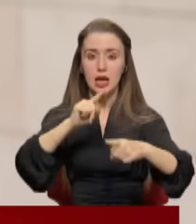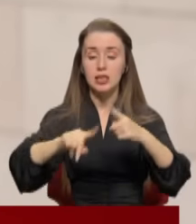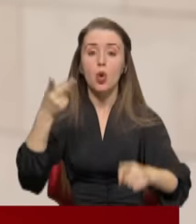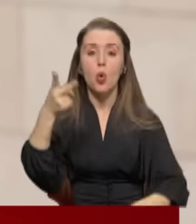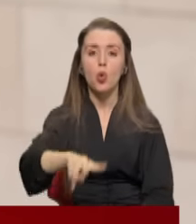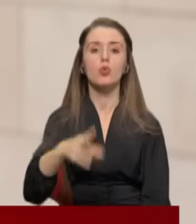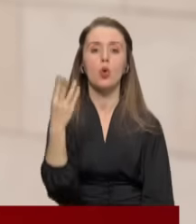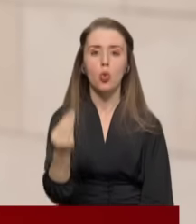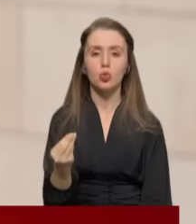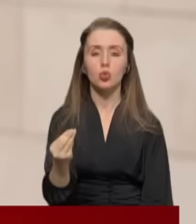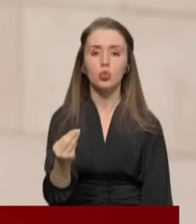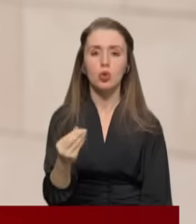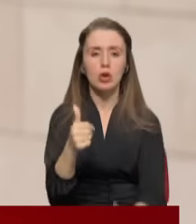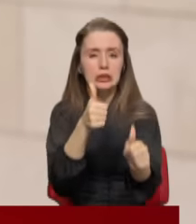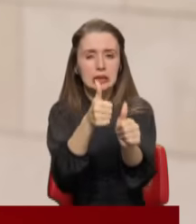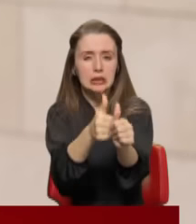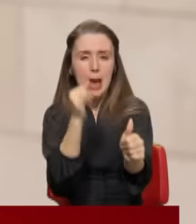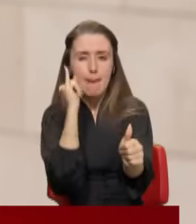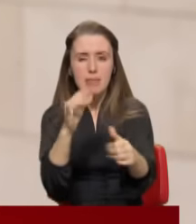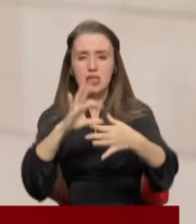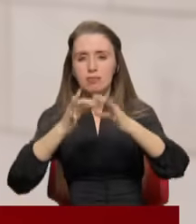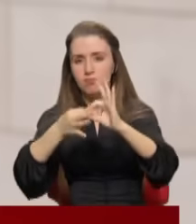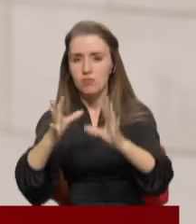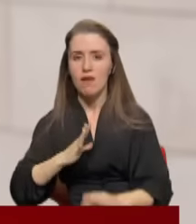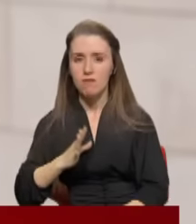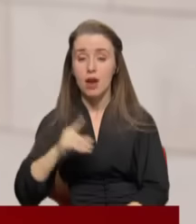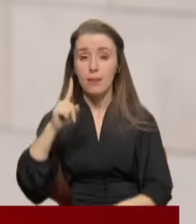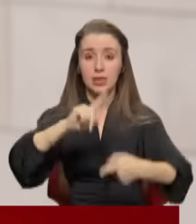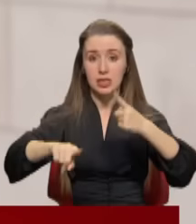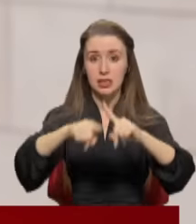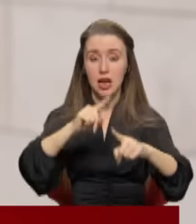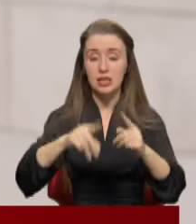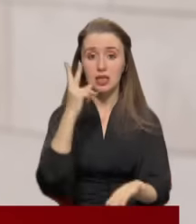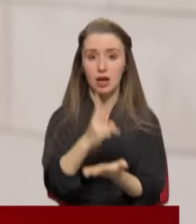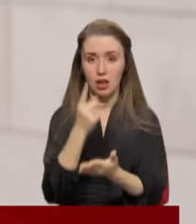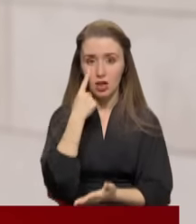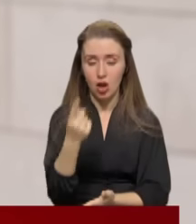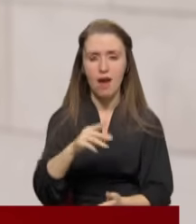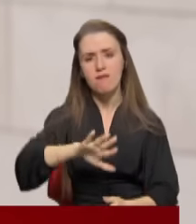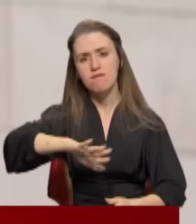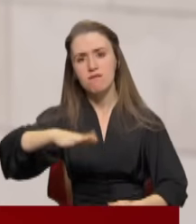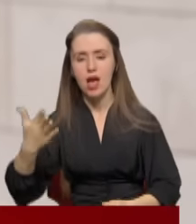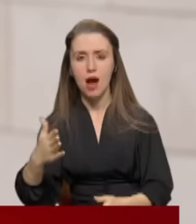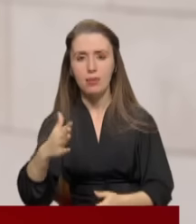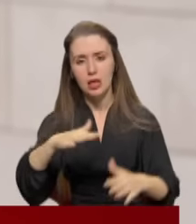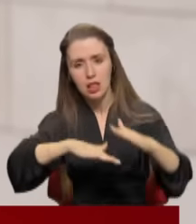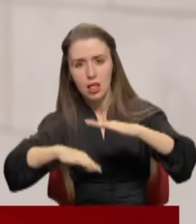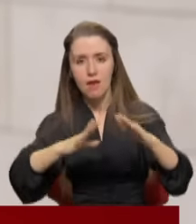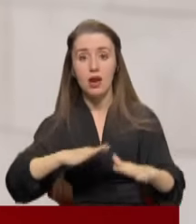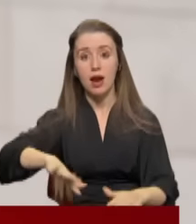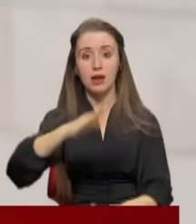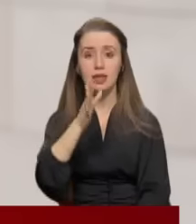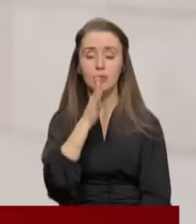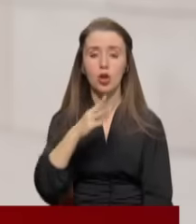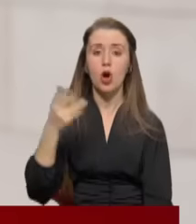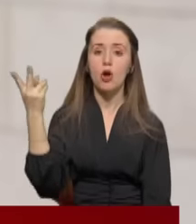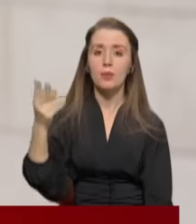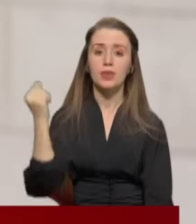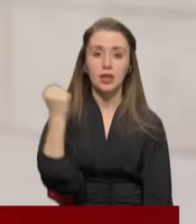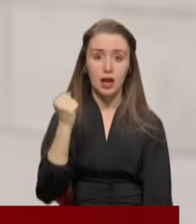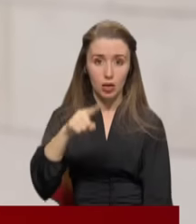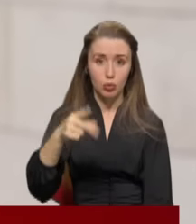cinayet olduğunu, arkasında kirli ilişkilerin olduğunu ve bir siyasi iradenin ya da yapının olduğunu herkes biliyor. Katiller bu